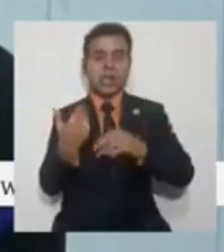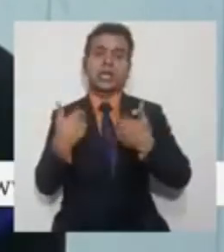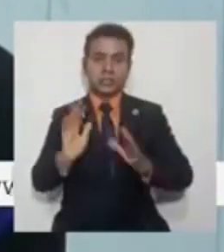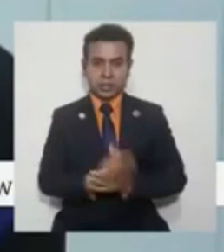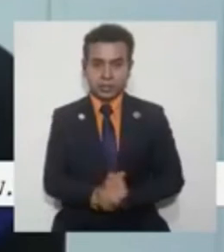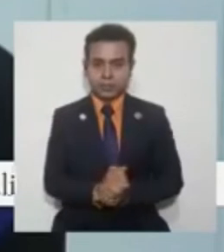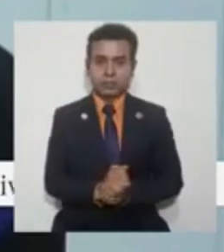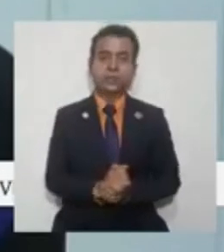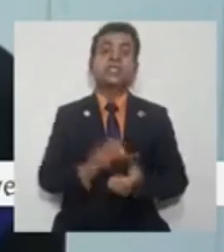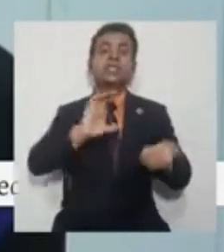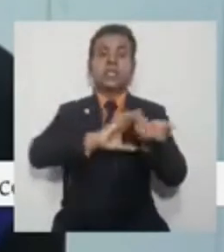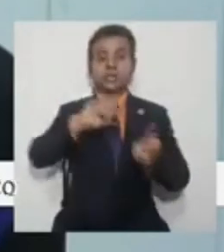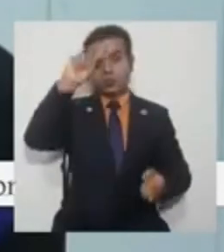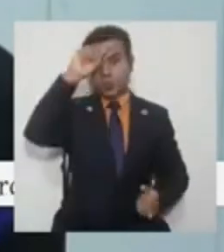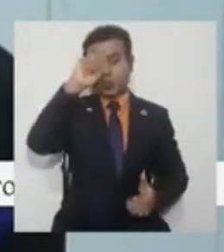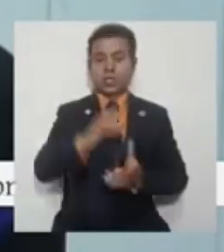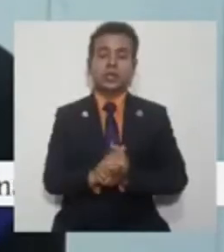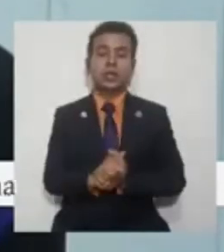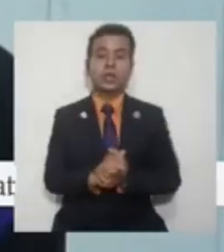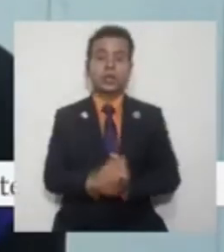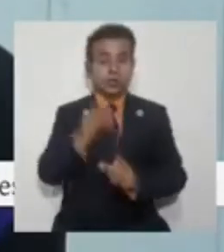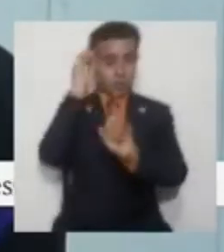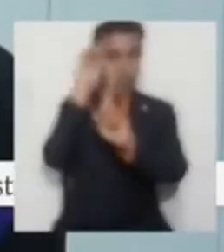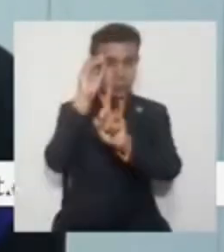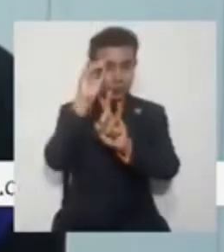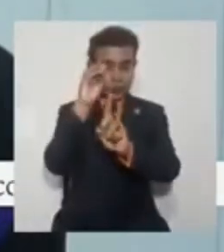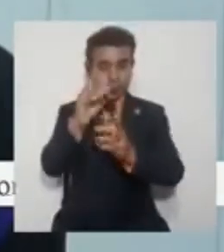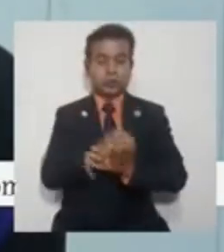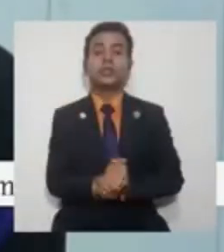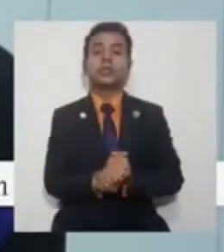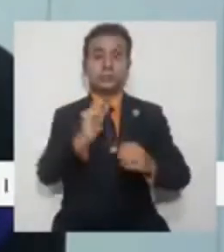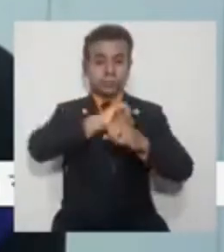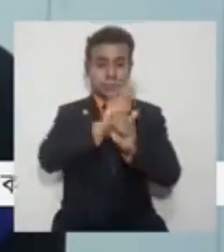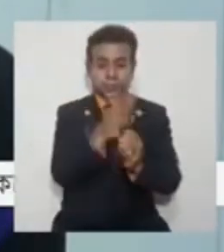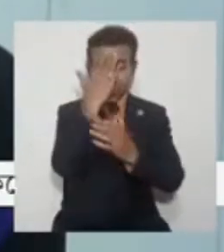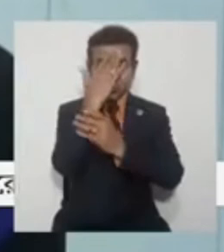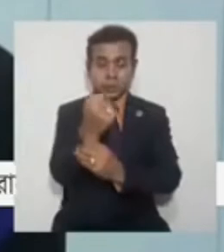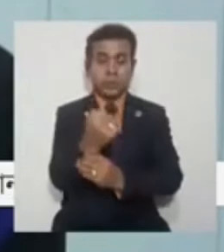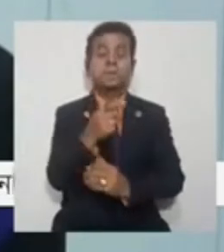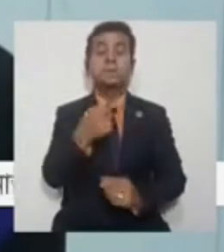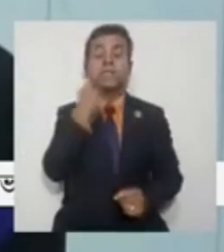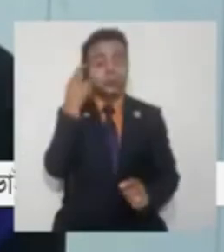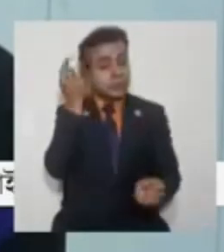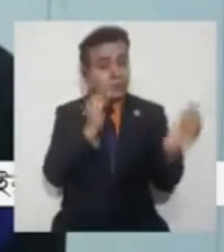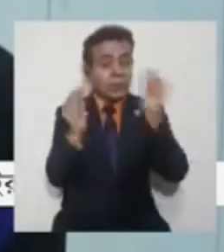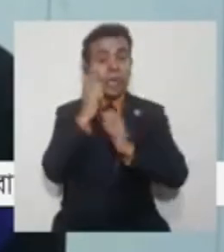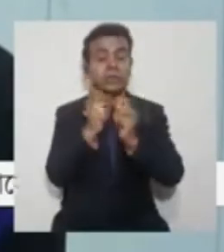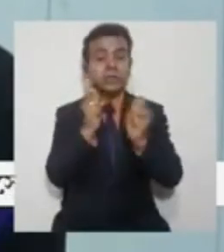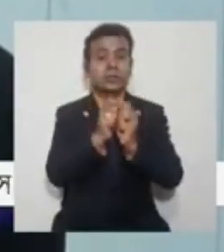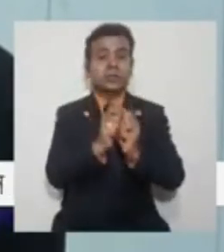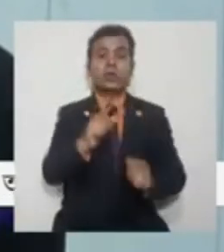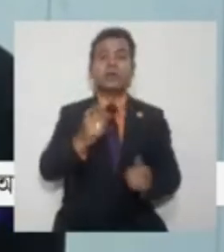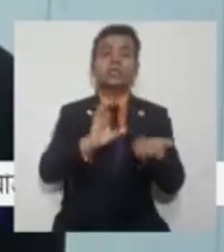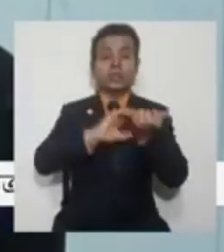পুনরাবৃত্তি করি, কারণ আমরা এখনো সবাইকে ঘরে রাখতে পারছি না, সবাই ঠিক মতো স্বাস্থ্যবিধি আমরা মেনে চলছি না। আপনারা জানেন